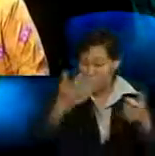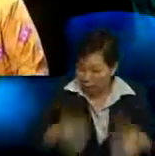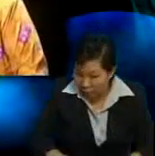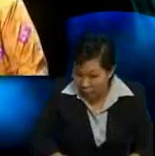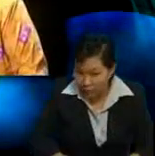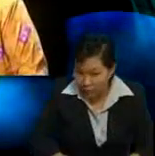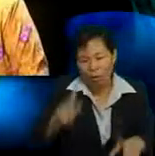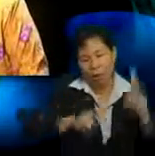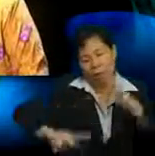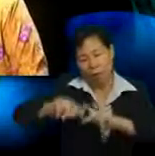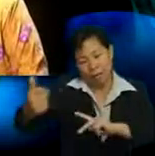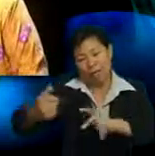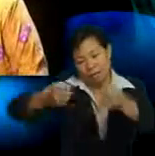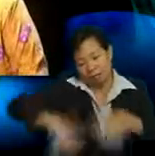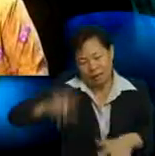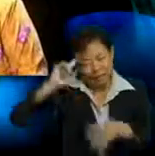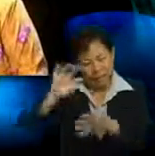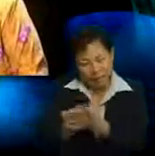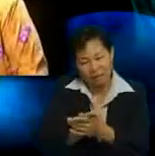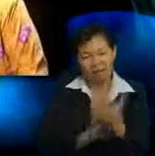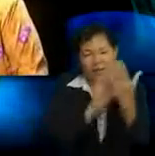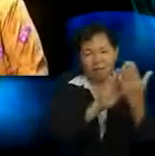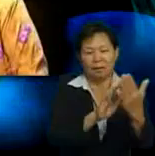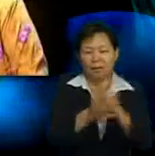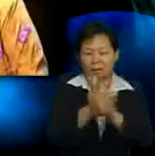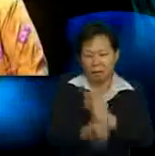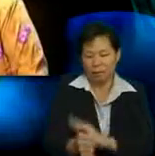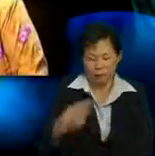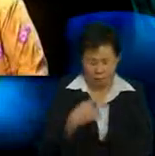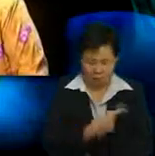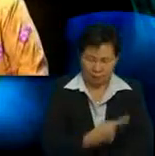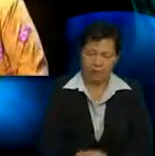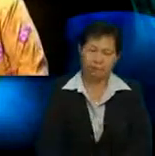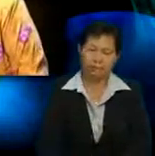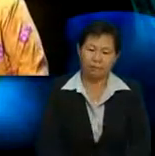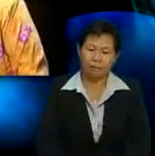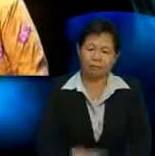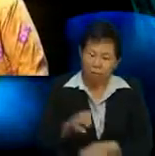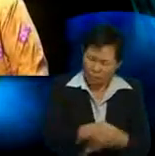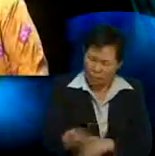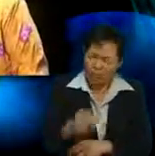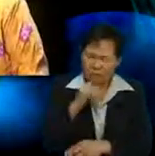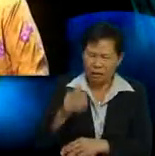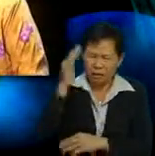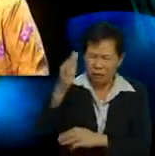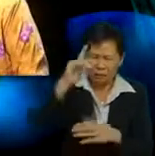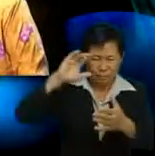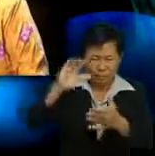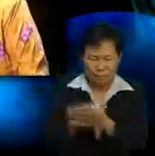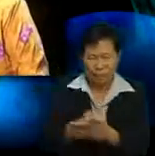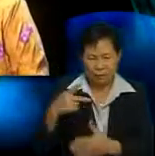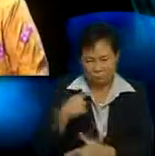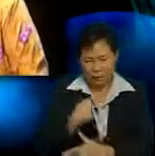maka orang lain akan hilang keyakinan terhadap keupayaan kita. Mereka tidak akan mempercayai